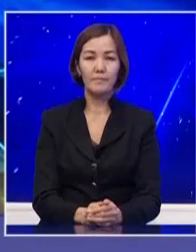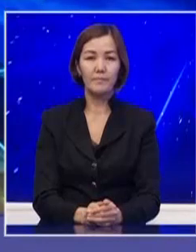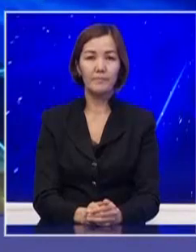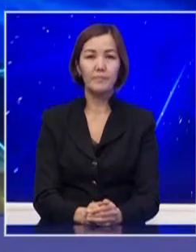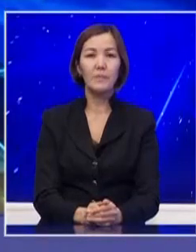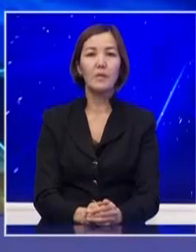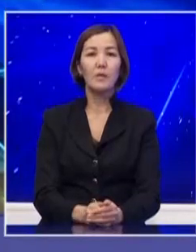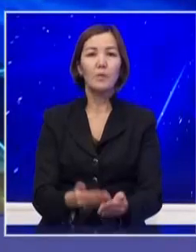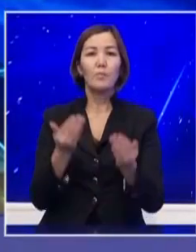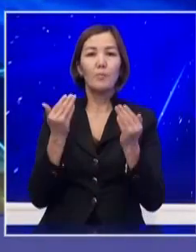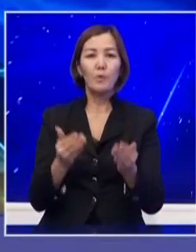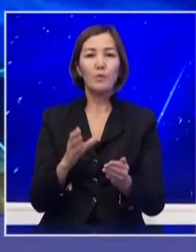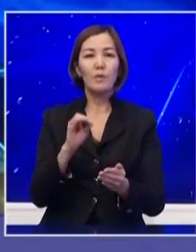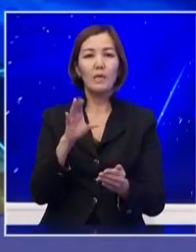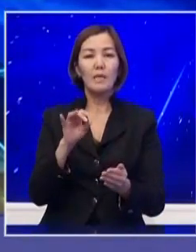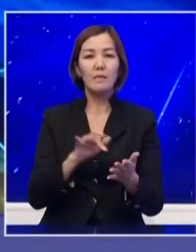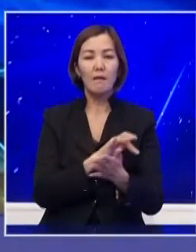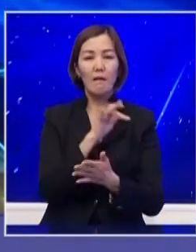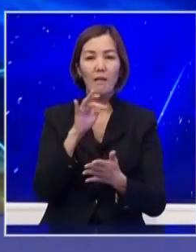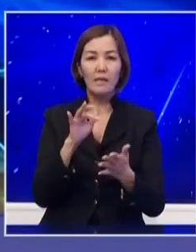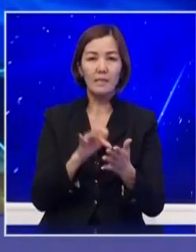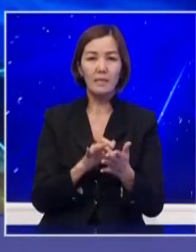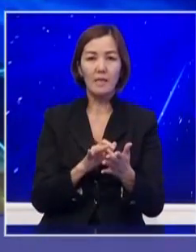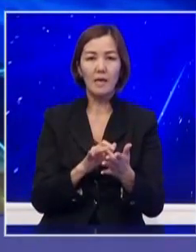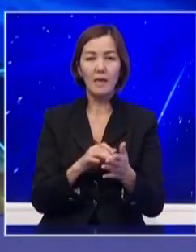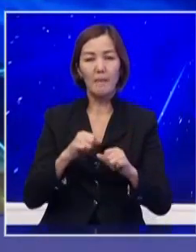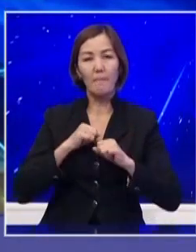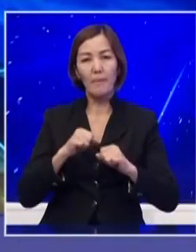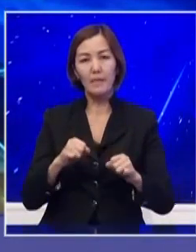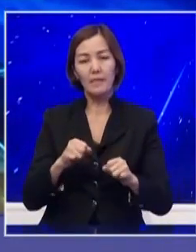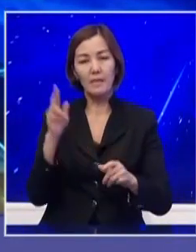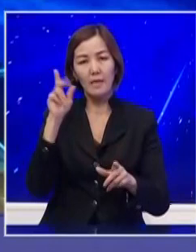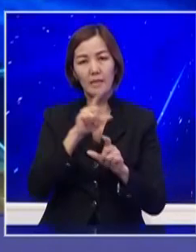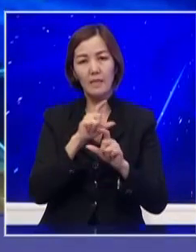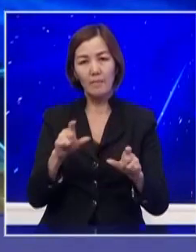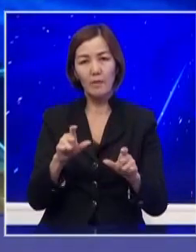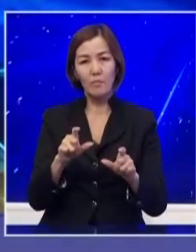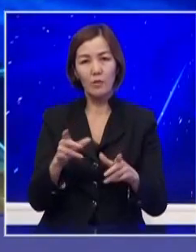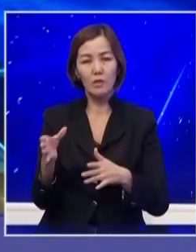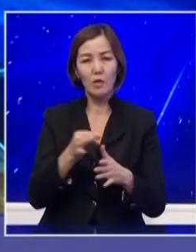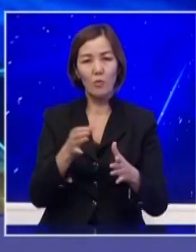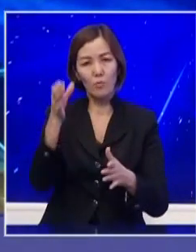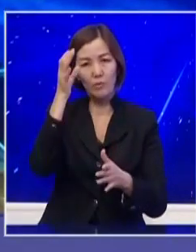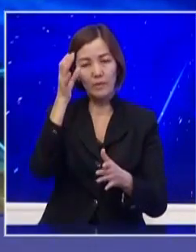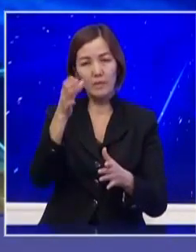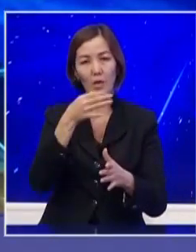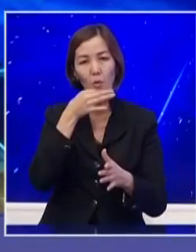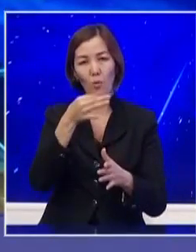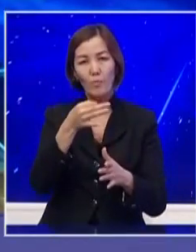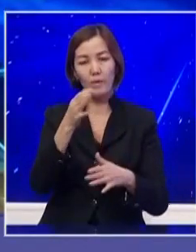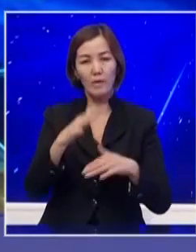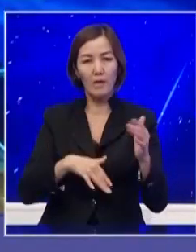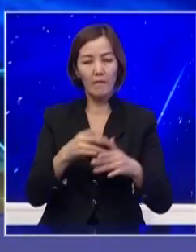Тұлғасы тұнған Тәлім Райымбек осындай тақырыппен Есік қаласында орналасқан Айтулы Батыр атындағы білім ордасында облыстық